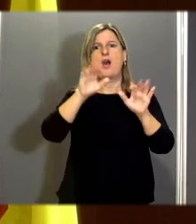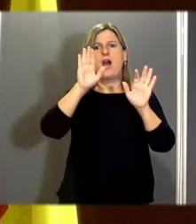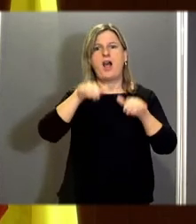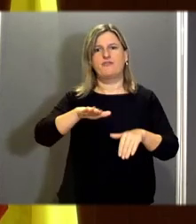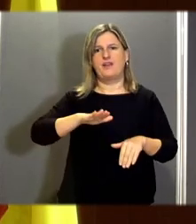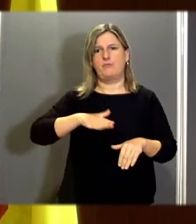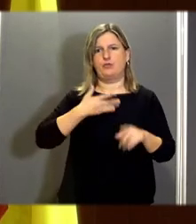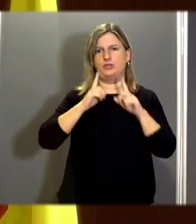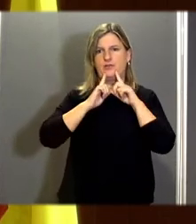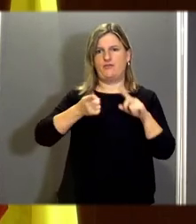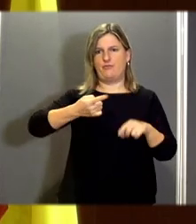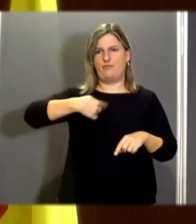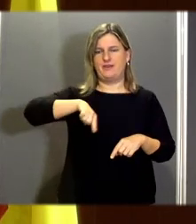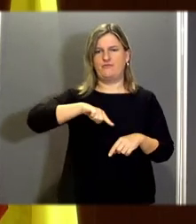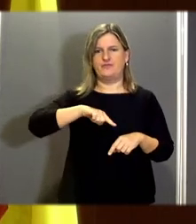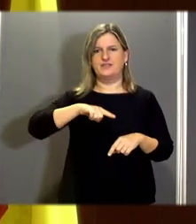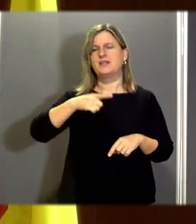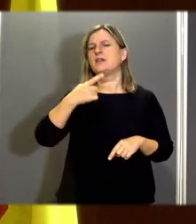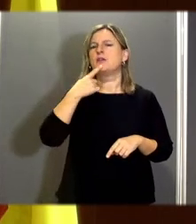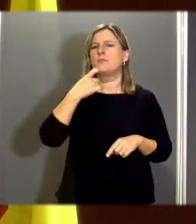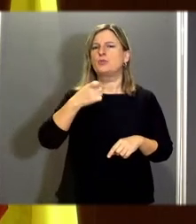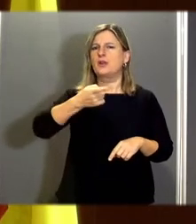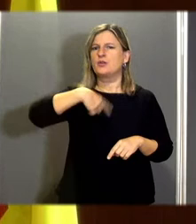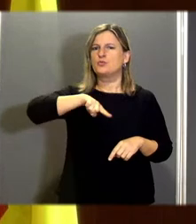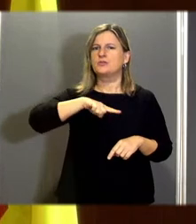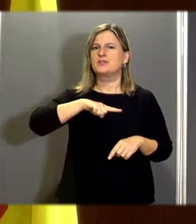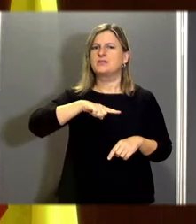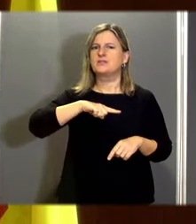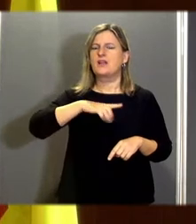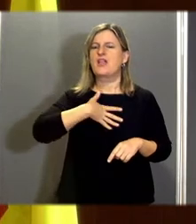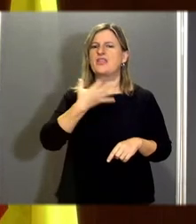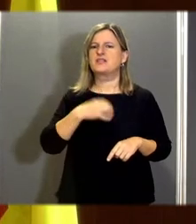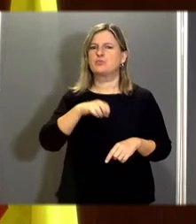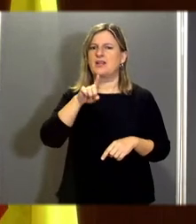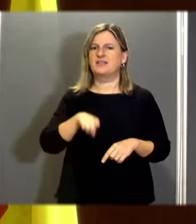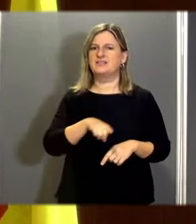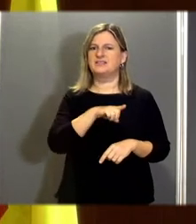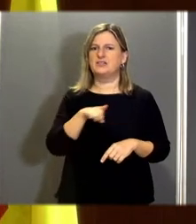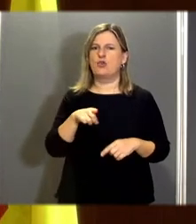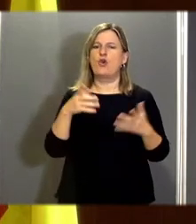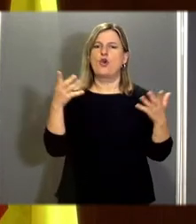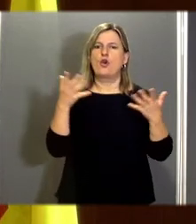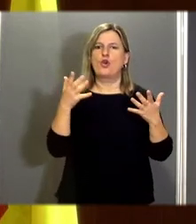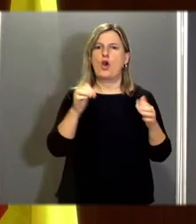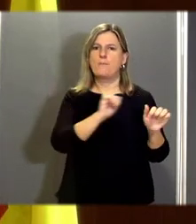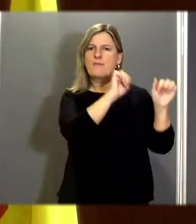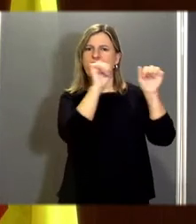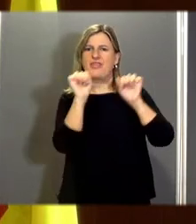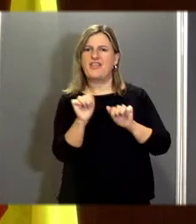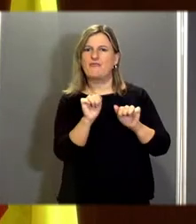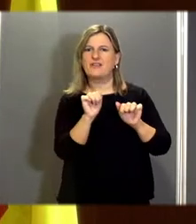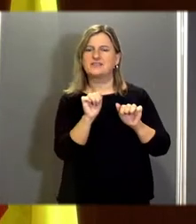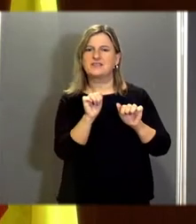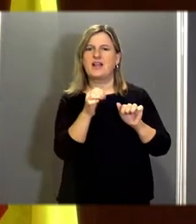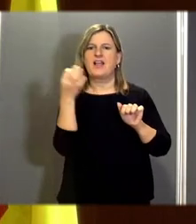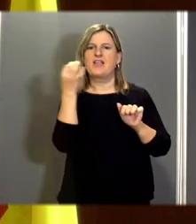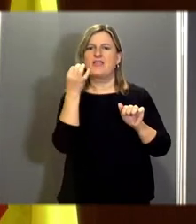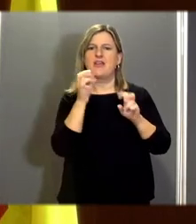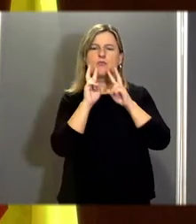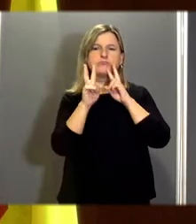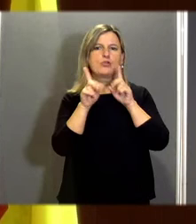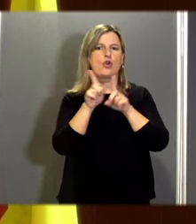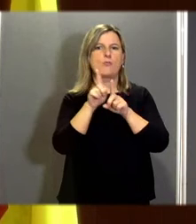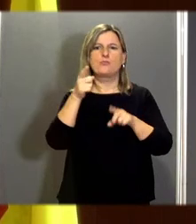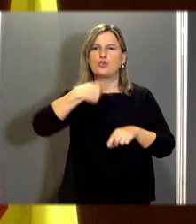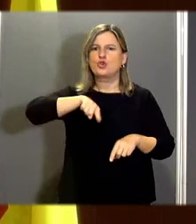retorn. La pregunta és si hi estem disposats. Com defensar-nos en? Doncs parlar en clau d'estat,